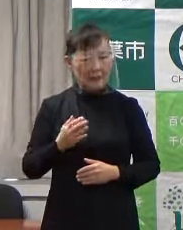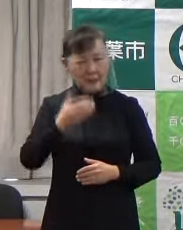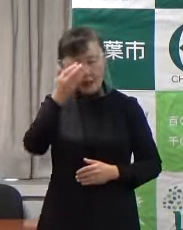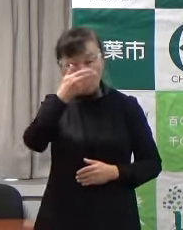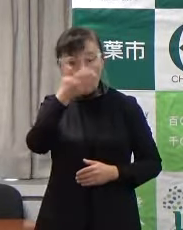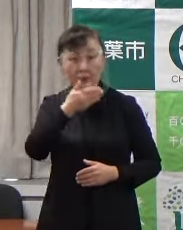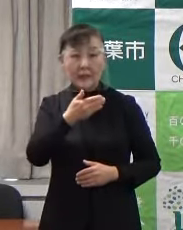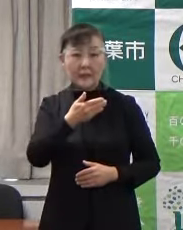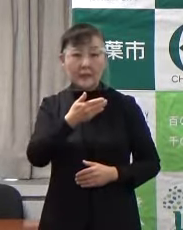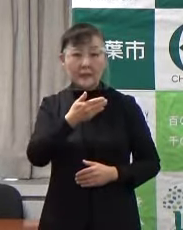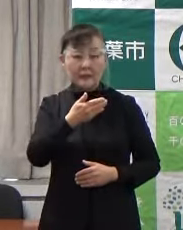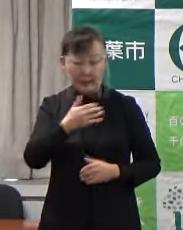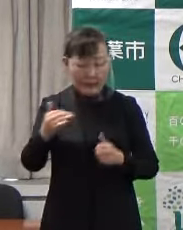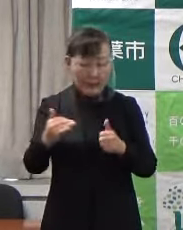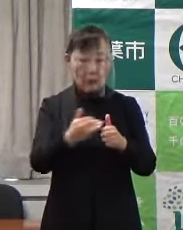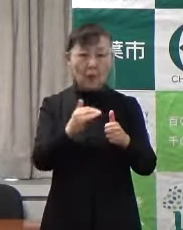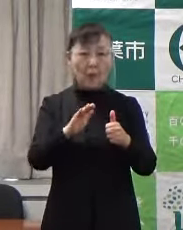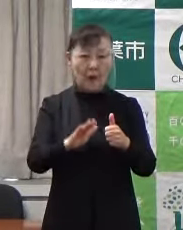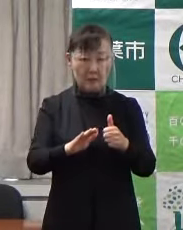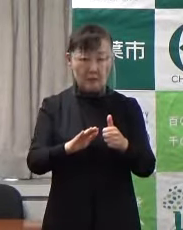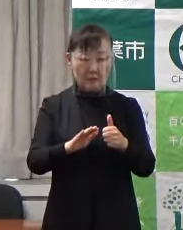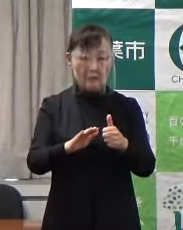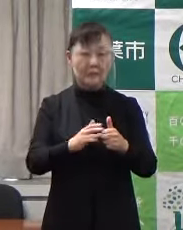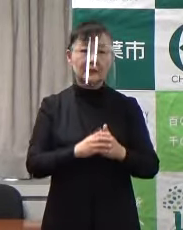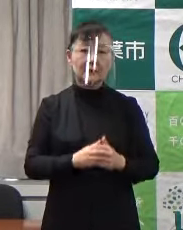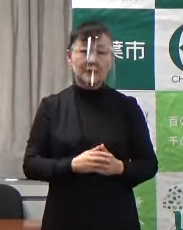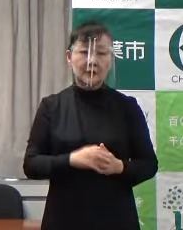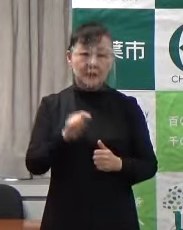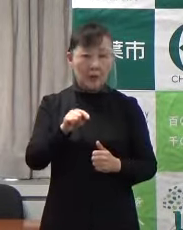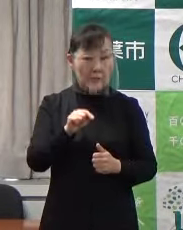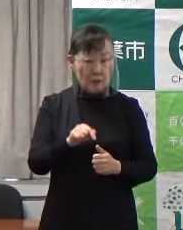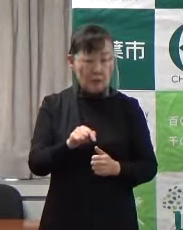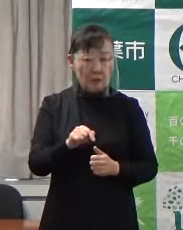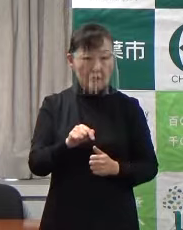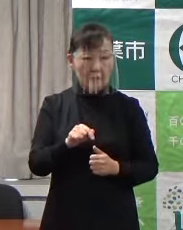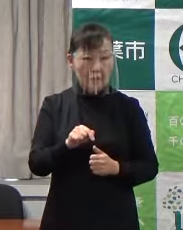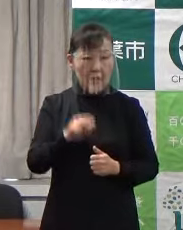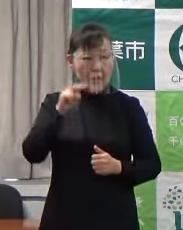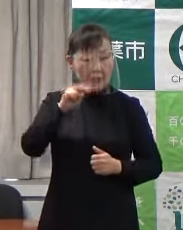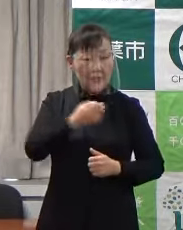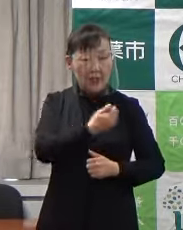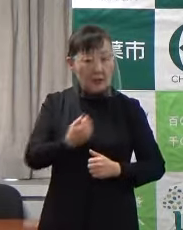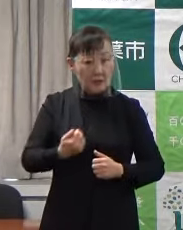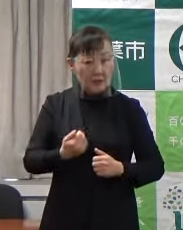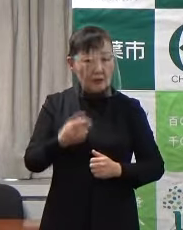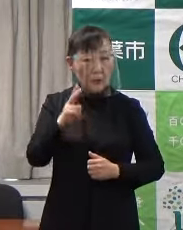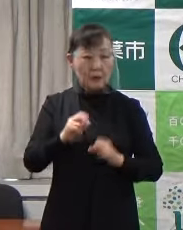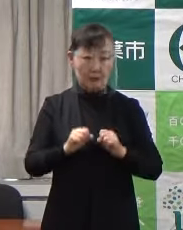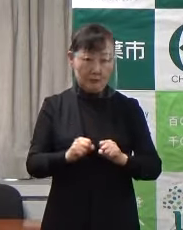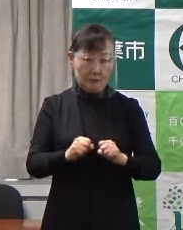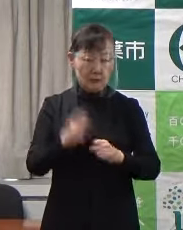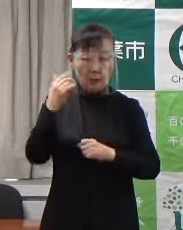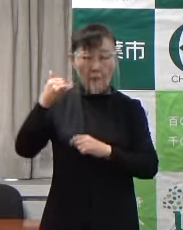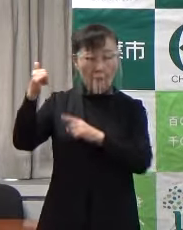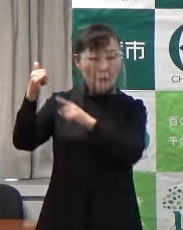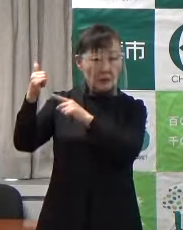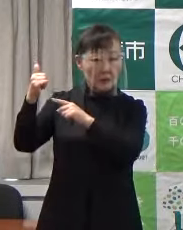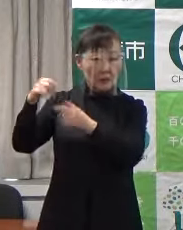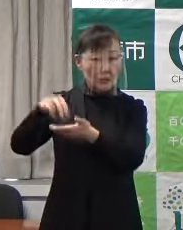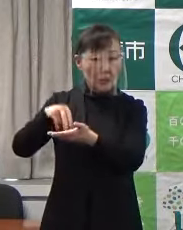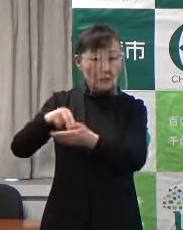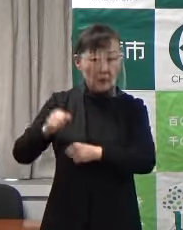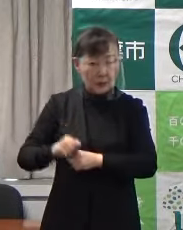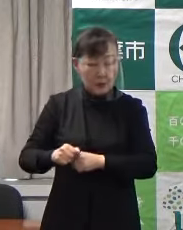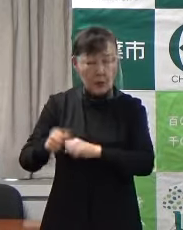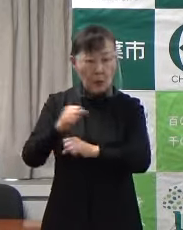ない、影響というのをこう見えることによって、その保護者の方々などもですね、